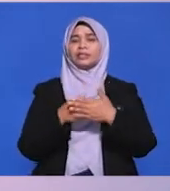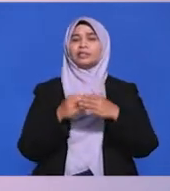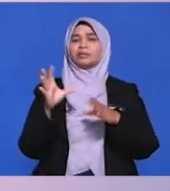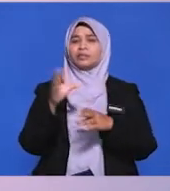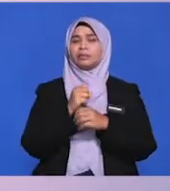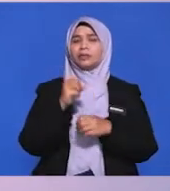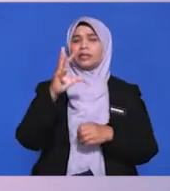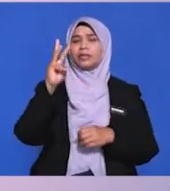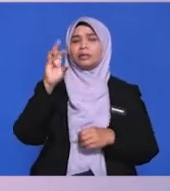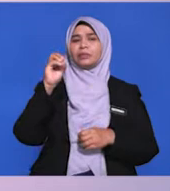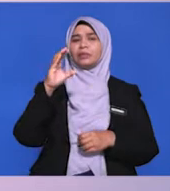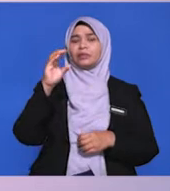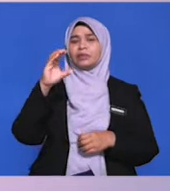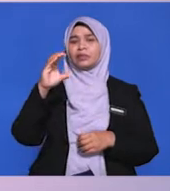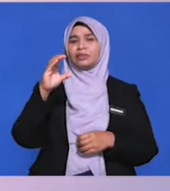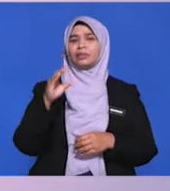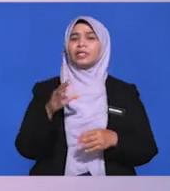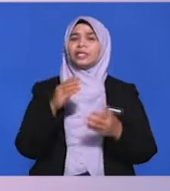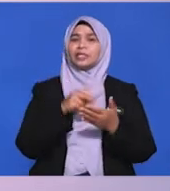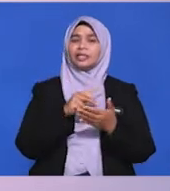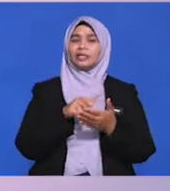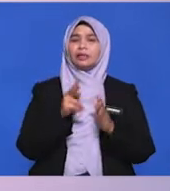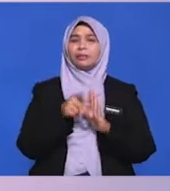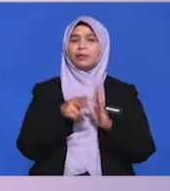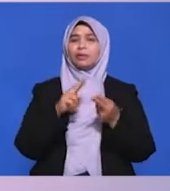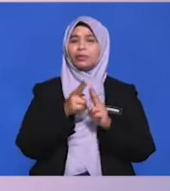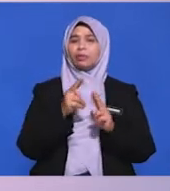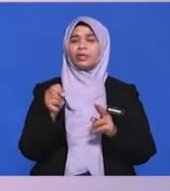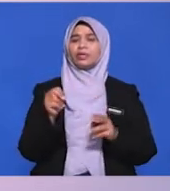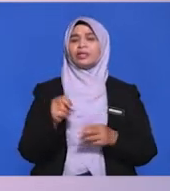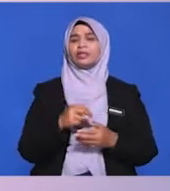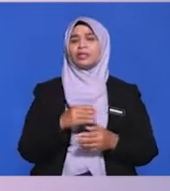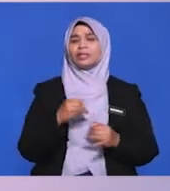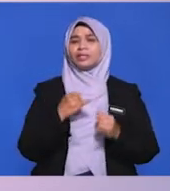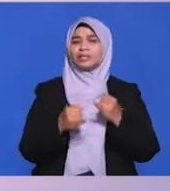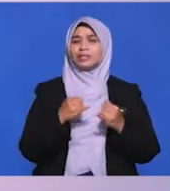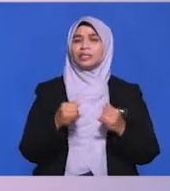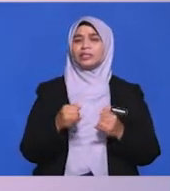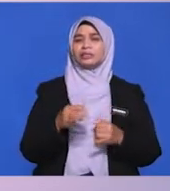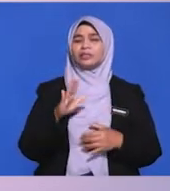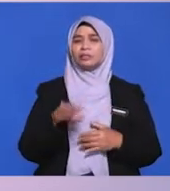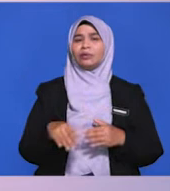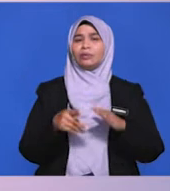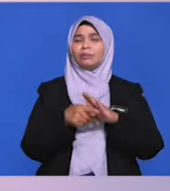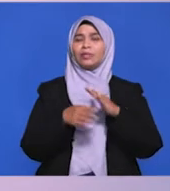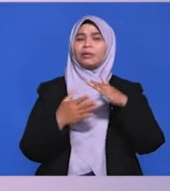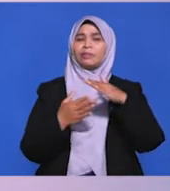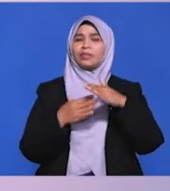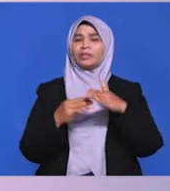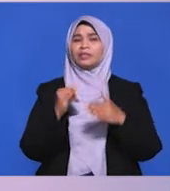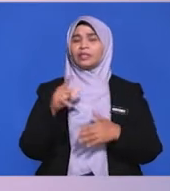60° Celcius hitung kan perubahan isipadu Jika isipadu sebelum pemanasan